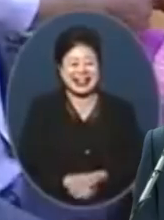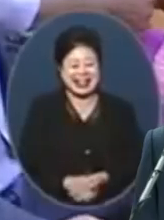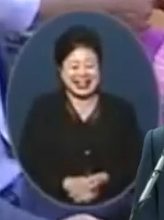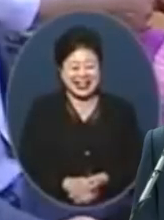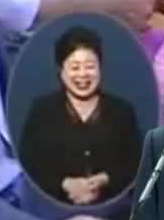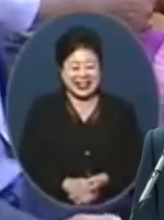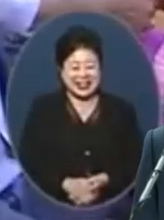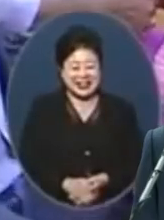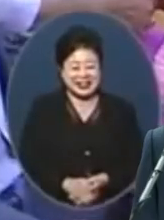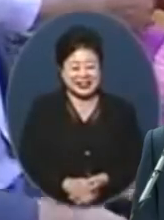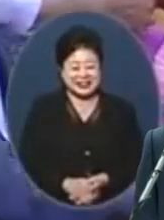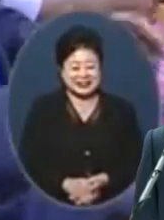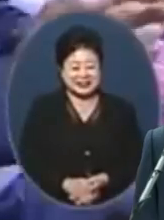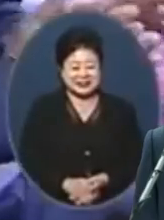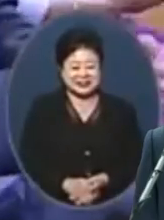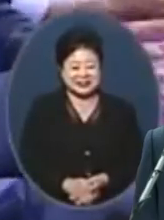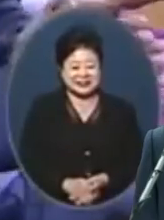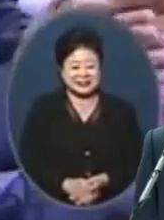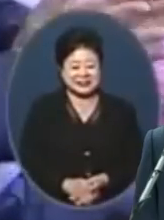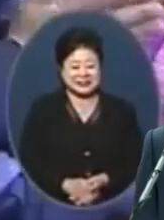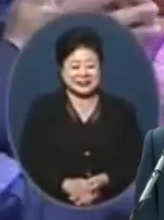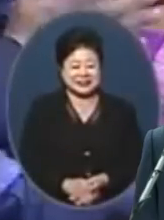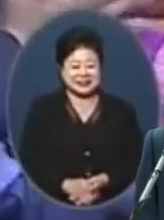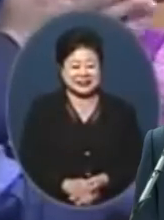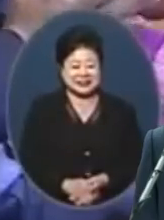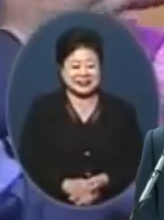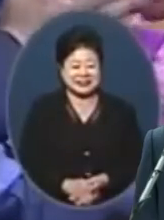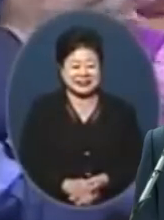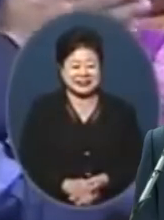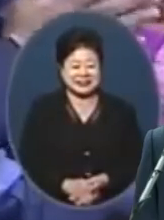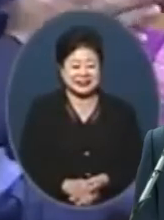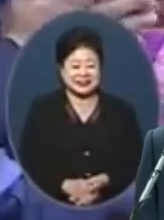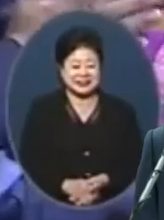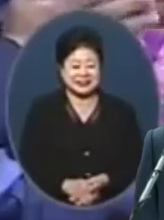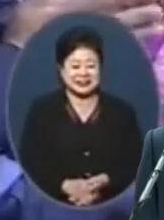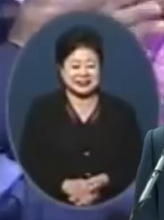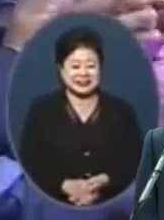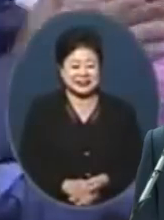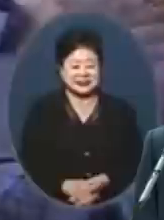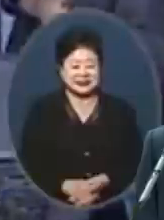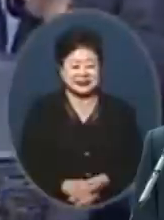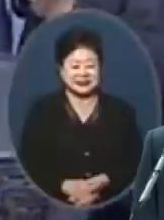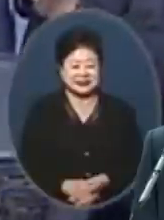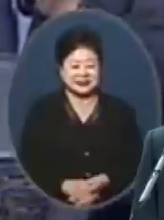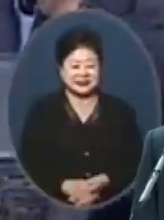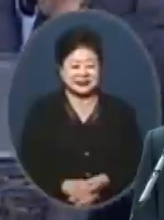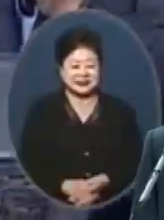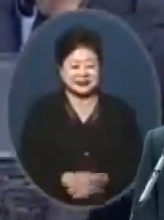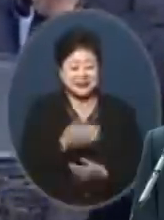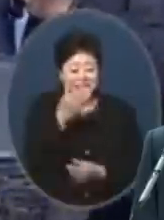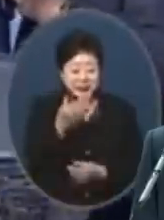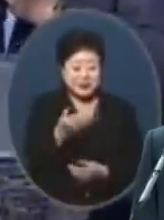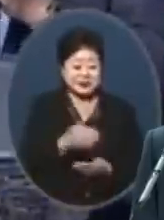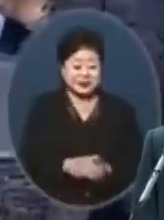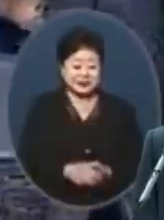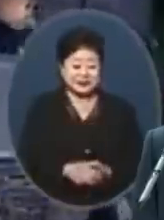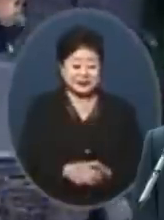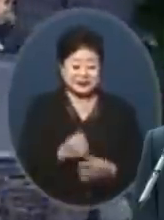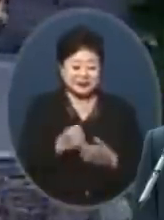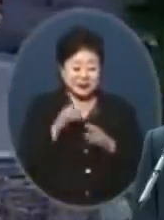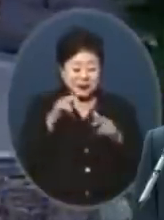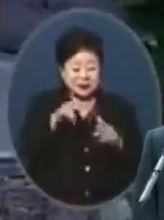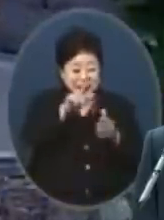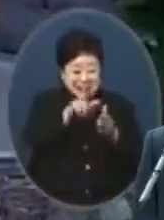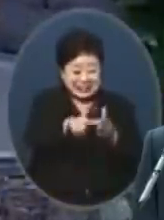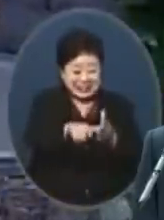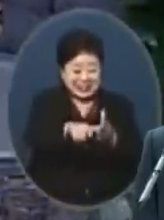you become a Christian, something good like this can happen, must happen. 여러분, 그러므로 오늘 이